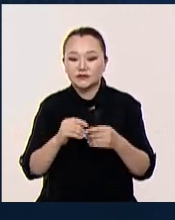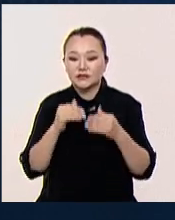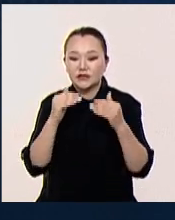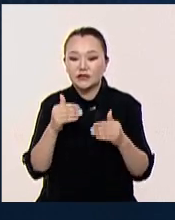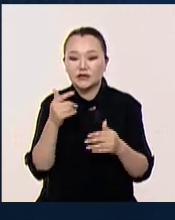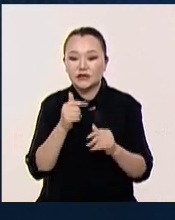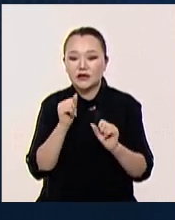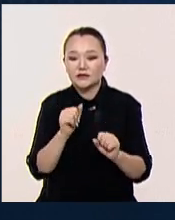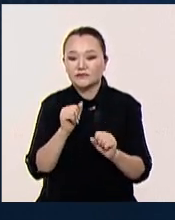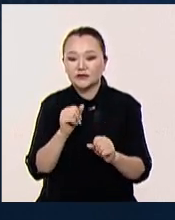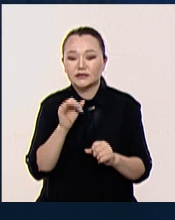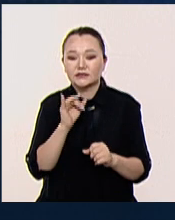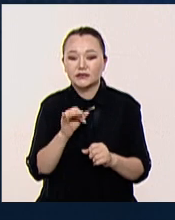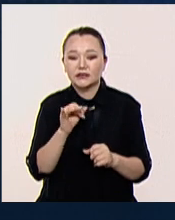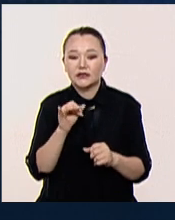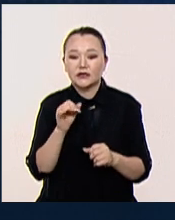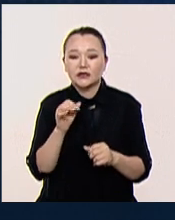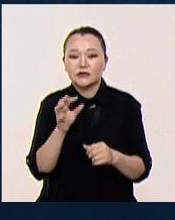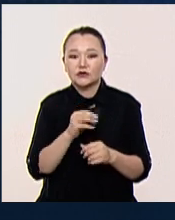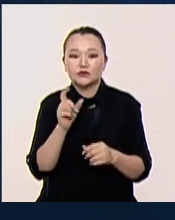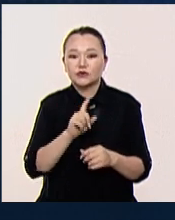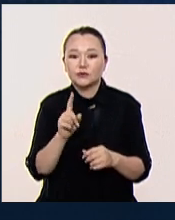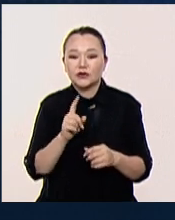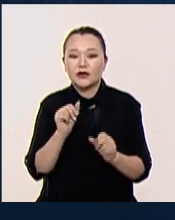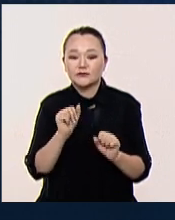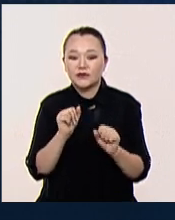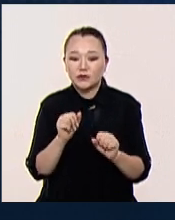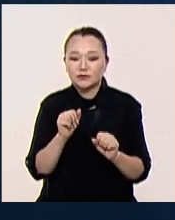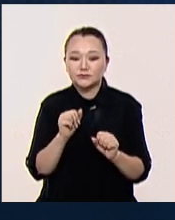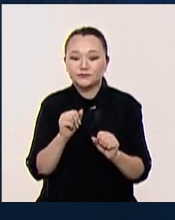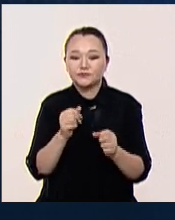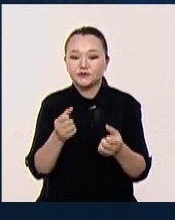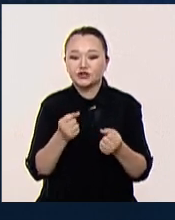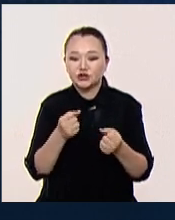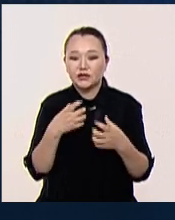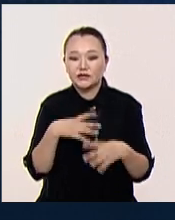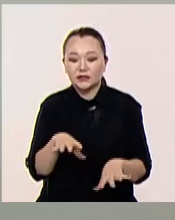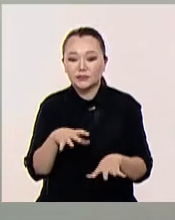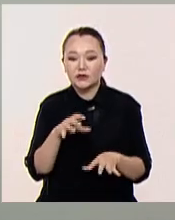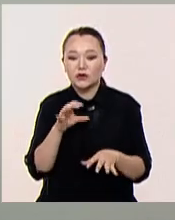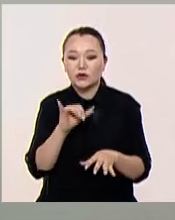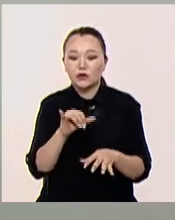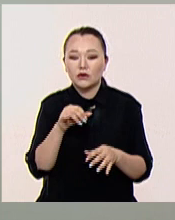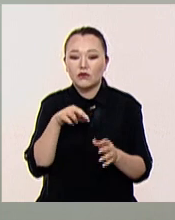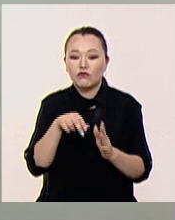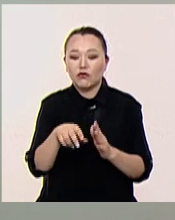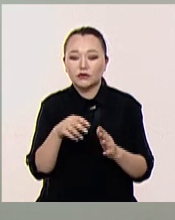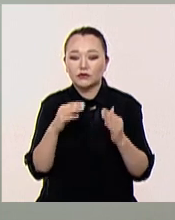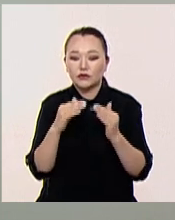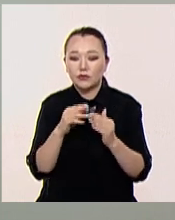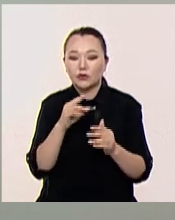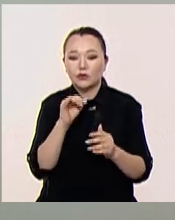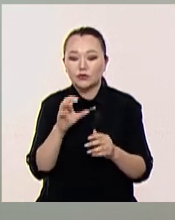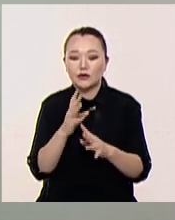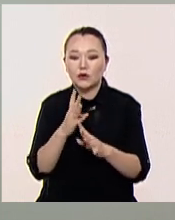гарантии адвокатской деятельности, полномочия, чтобы адвоката не держали там у входа в здание, в куиста, в